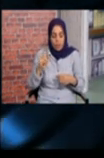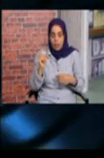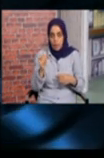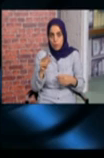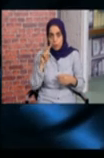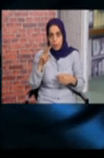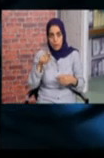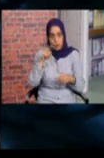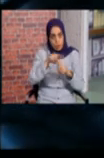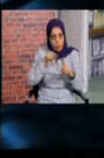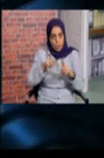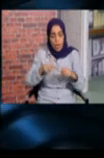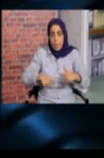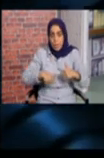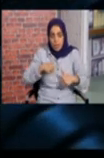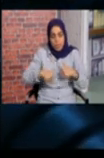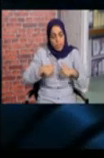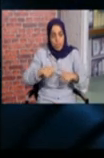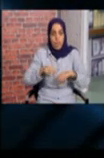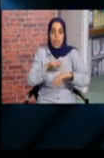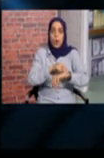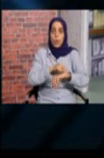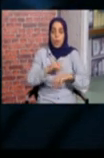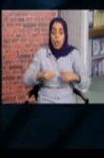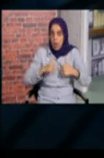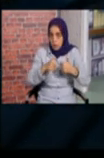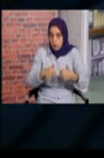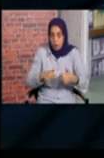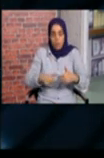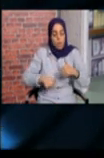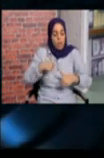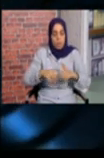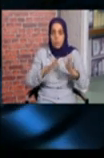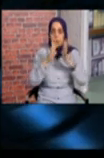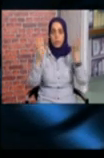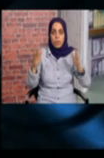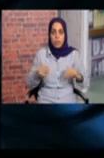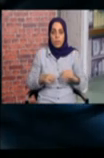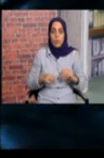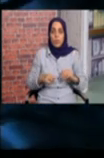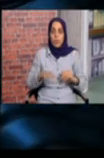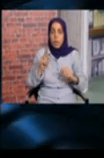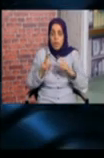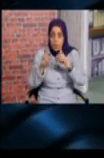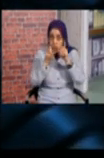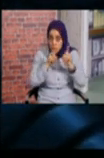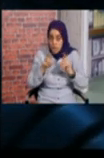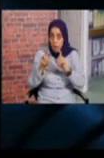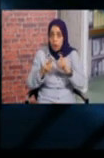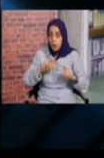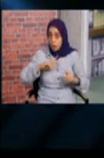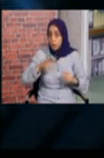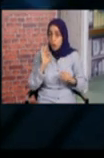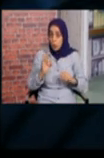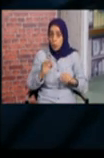رحله العلاج، ان هو عنده رغبه في العلاج وبيطلبه، ده نجاح كبير جدا. صحيح صحيح. وهل نقدر نقول انه يعني